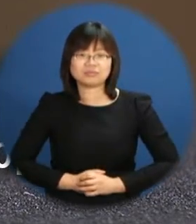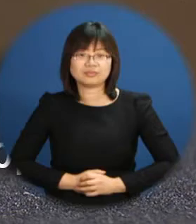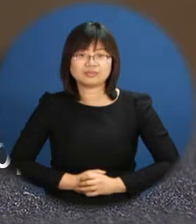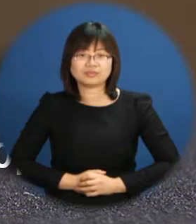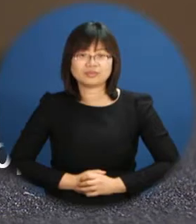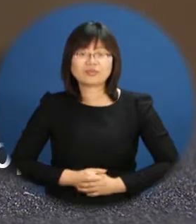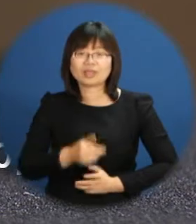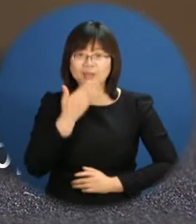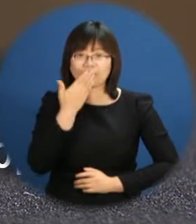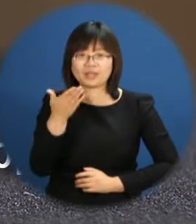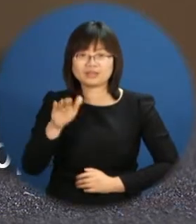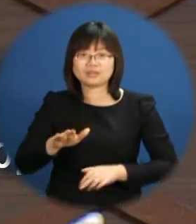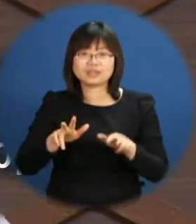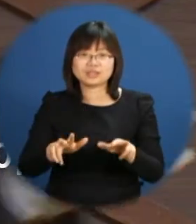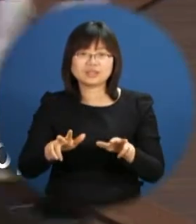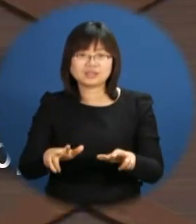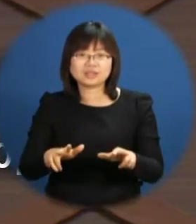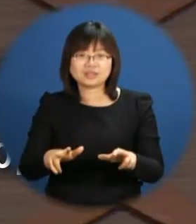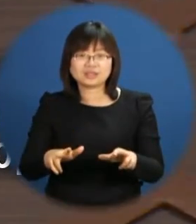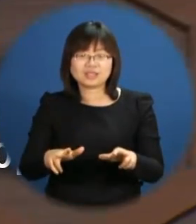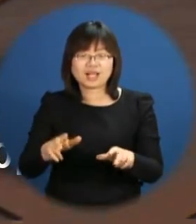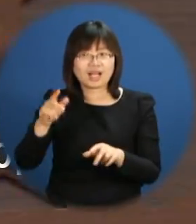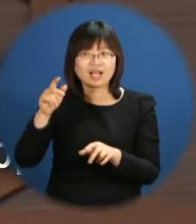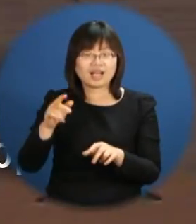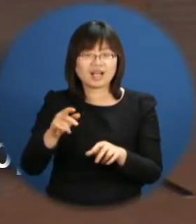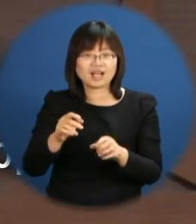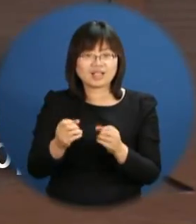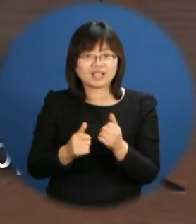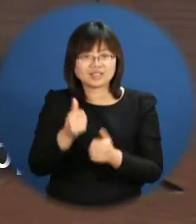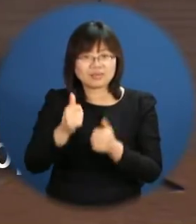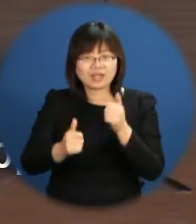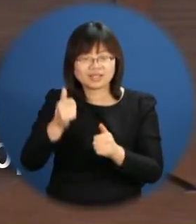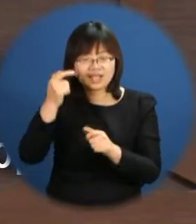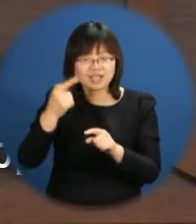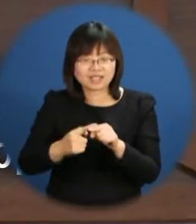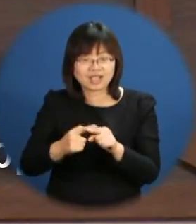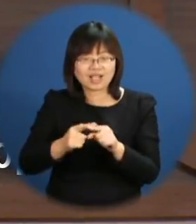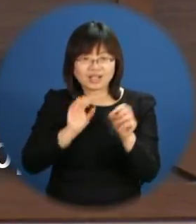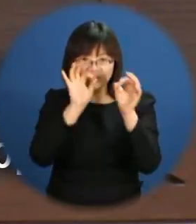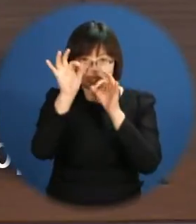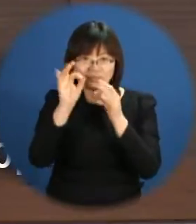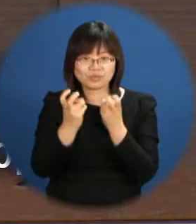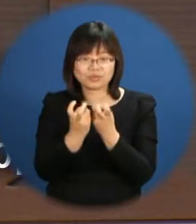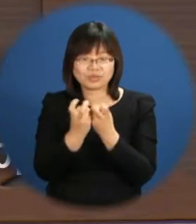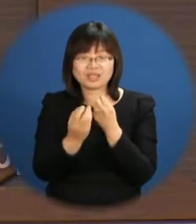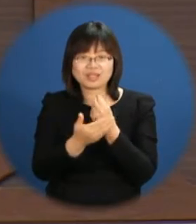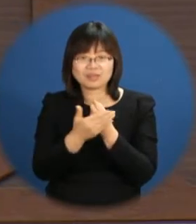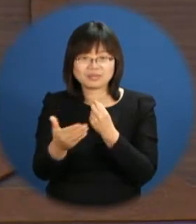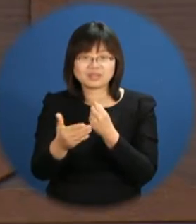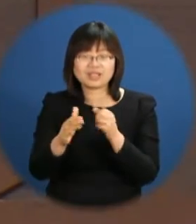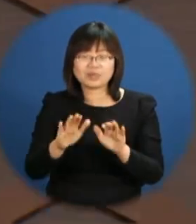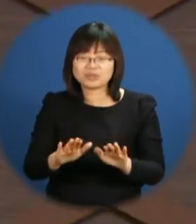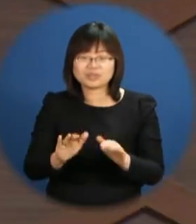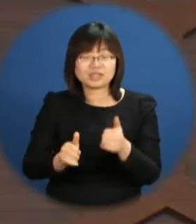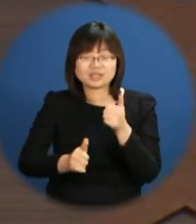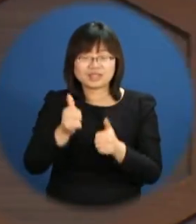이것이 할 수 있습니다 근데 지금 여기서 했다가 좀 잘못될까봐 안 해 드리는데 a